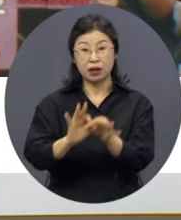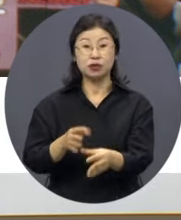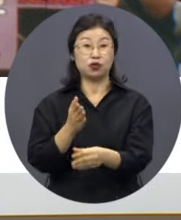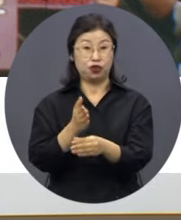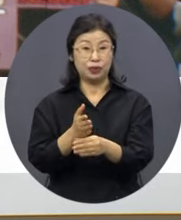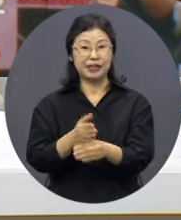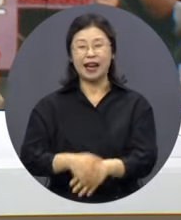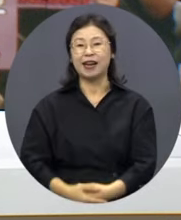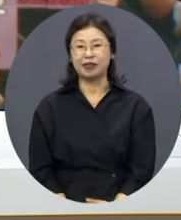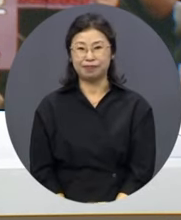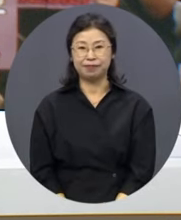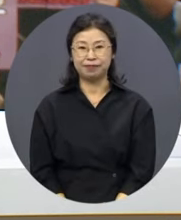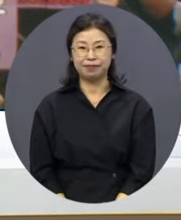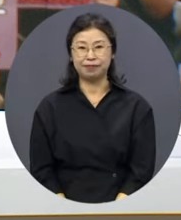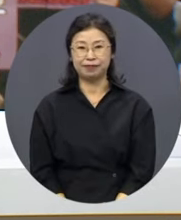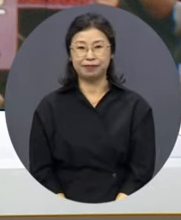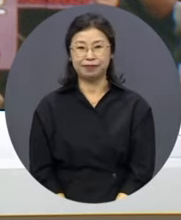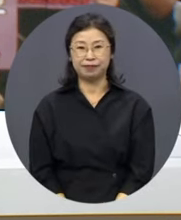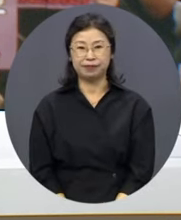있습니다 홍수현